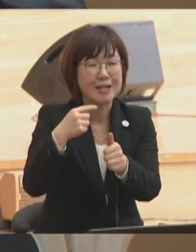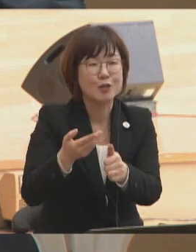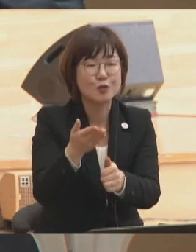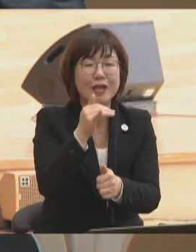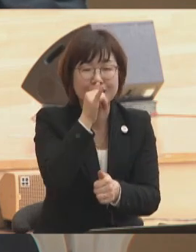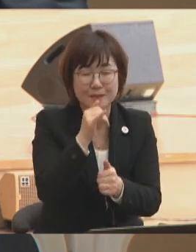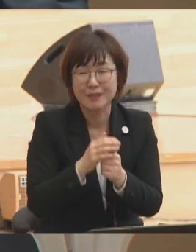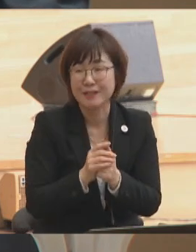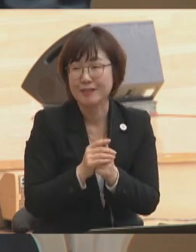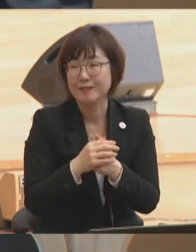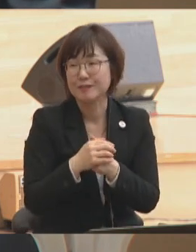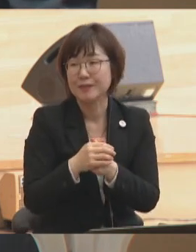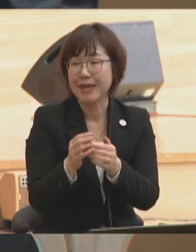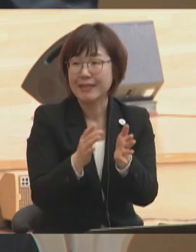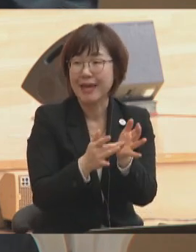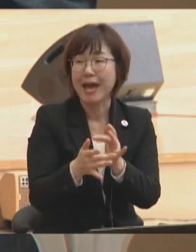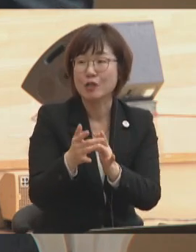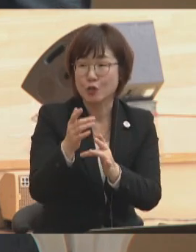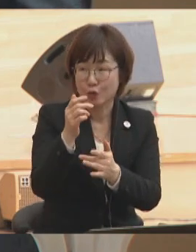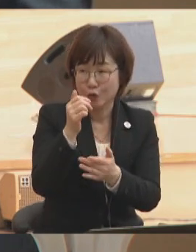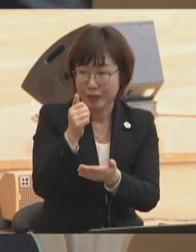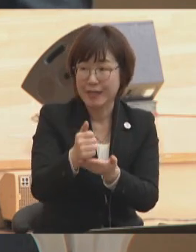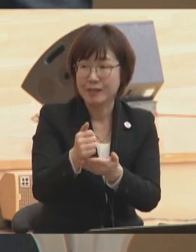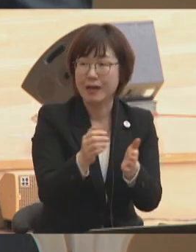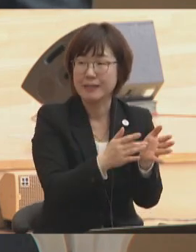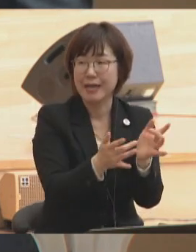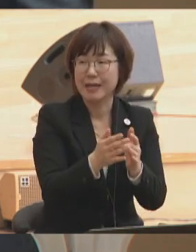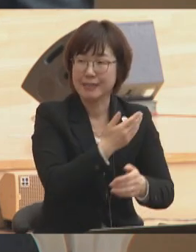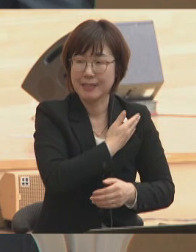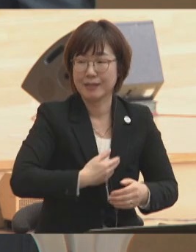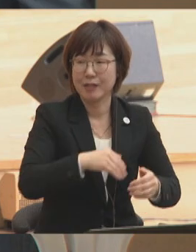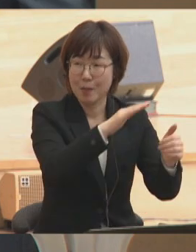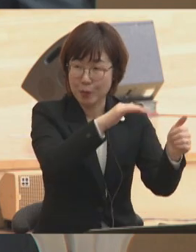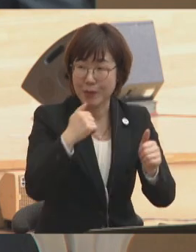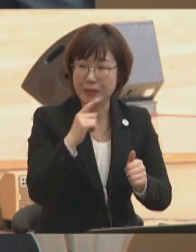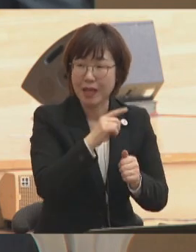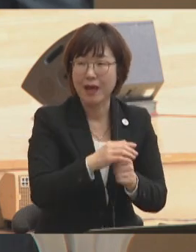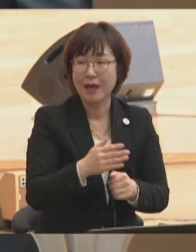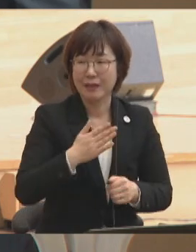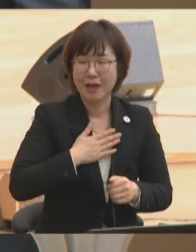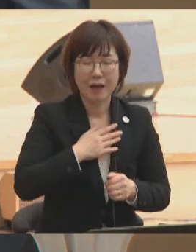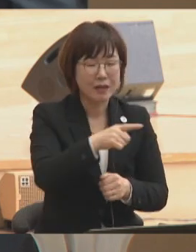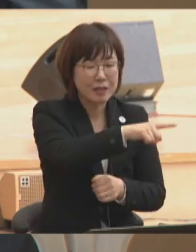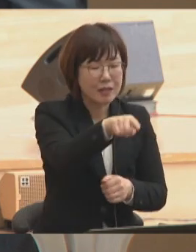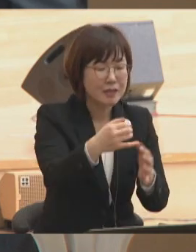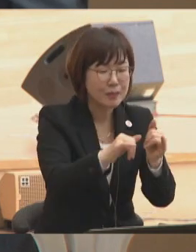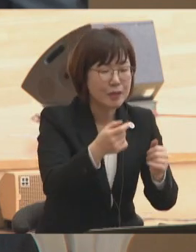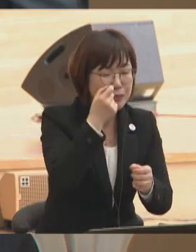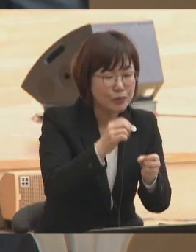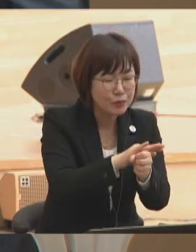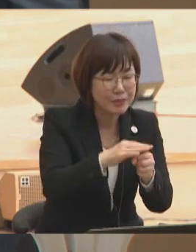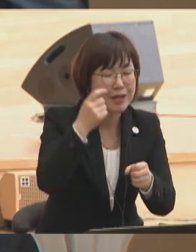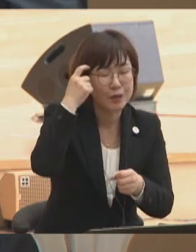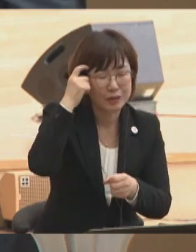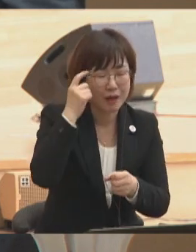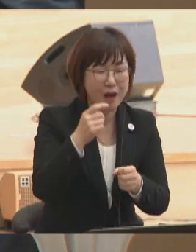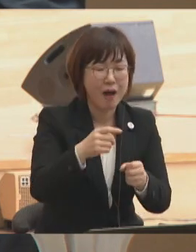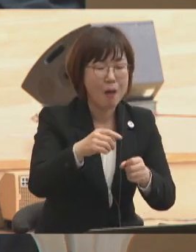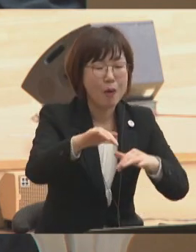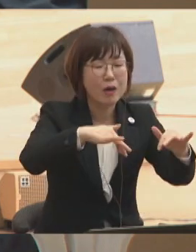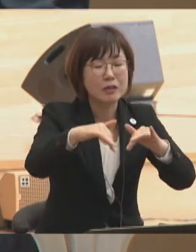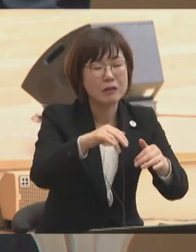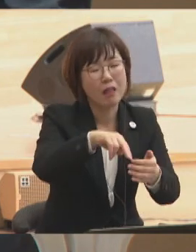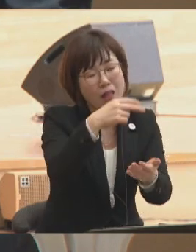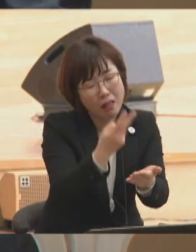읽습니다. 시작. 예수께서 제 아들 불러 이르시되, 내가 무리를 불쌍히 여기노라. 길에서 기진할까